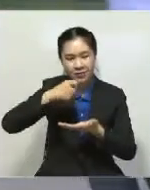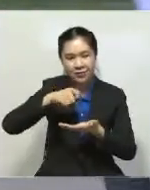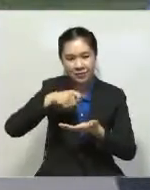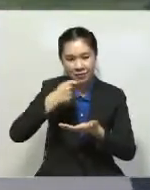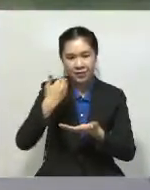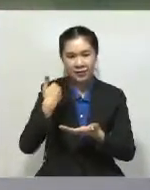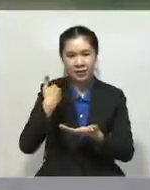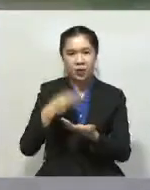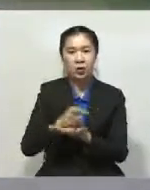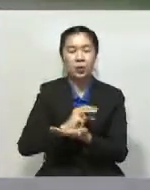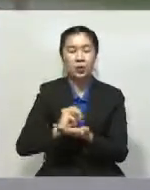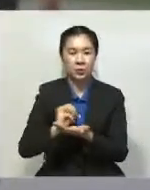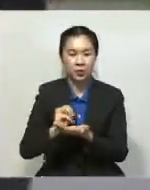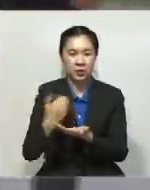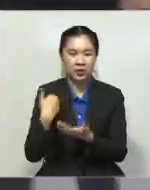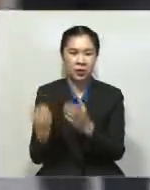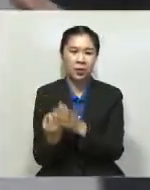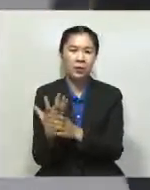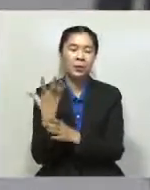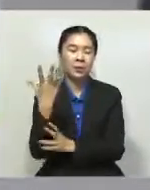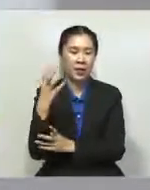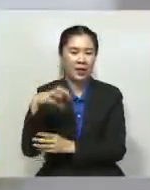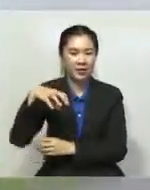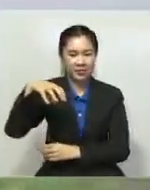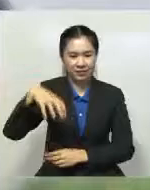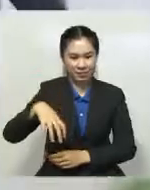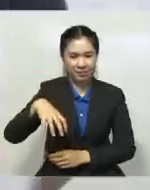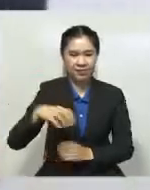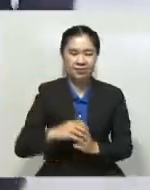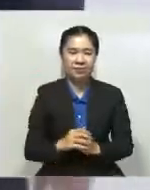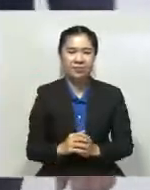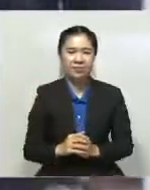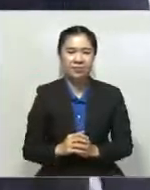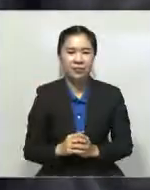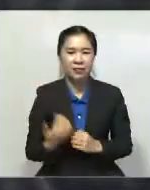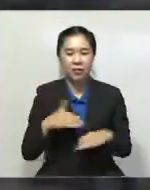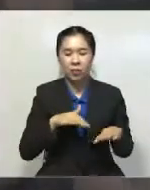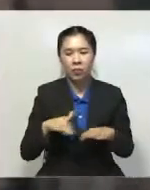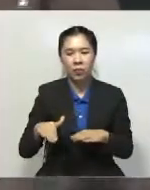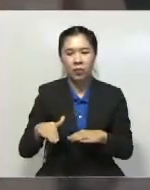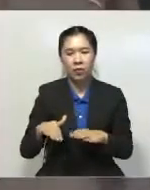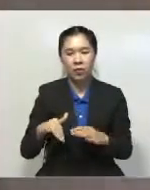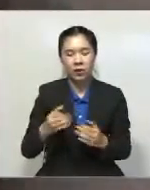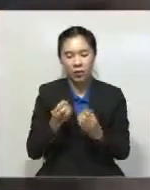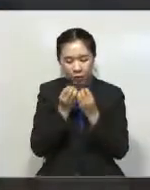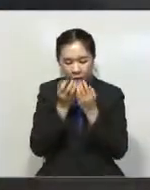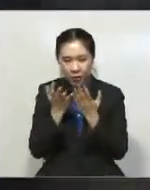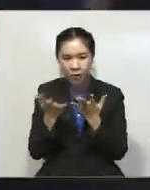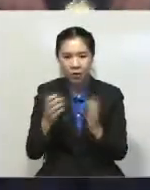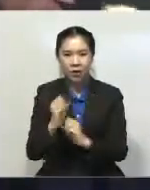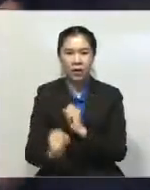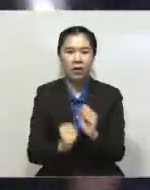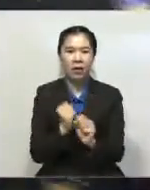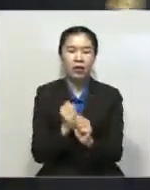ที่มูลนิธิป่ารอยต่อ5จังหวัดในกรมทหารราบที่1มหาดเล็กรักษาพระองค์พร้อมใช้โอกาสนี้อวยพรวันเกิดล่วงหน้าอายุคร